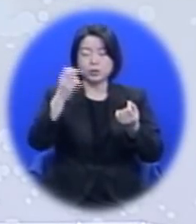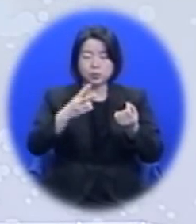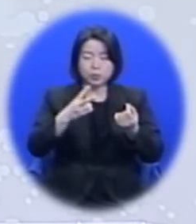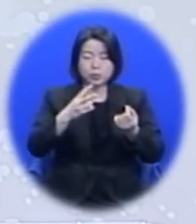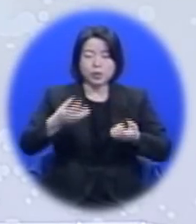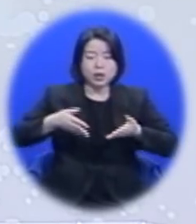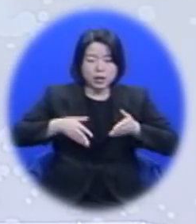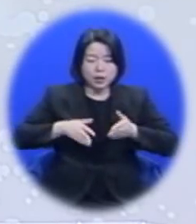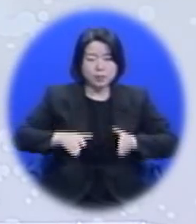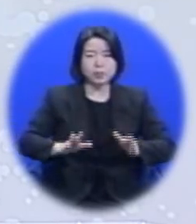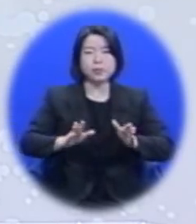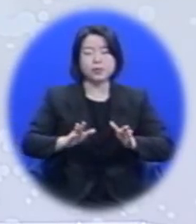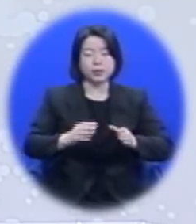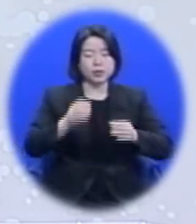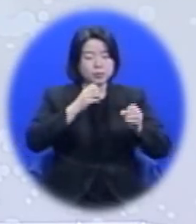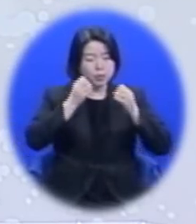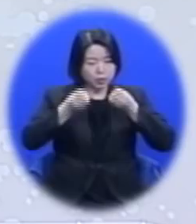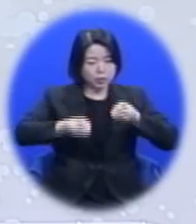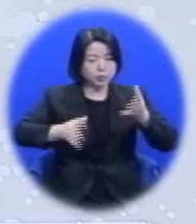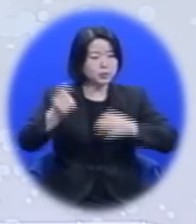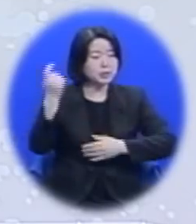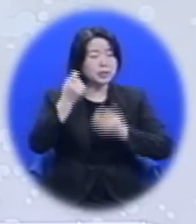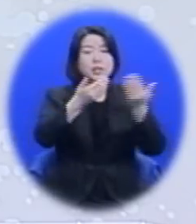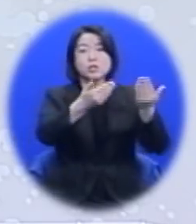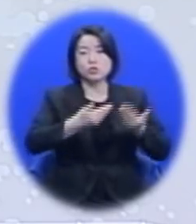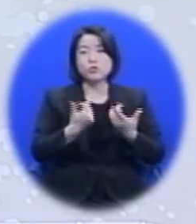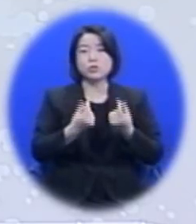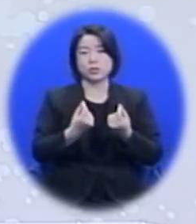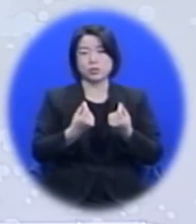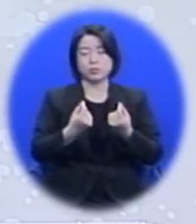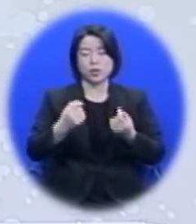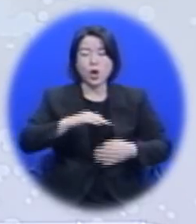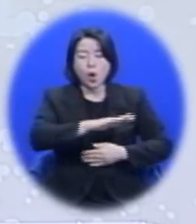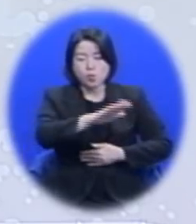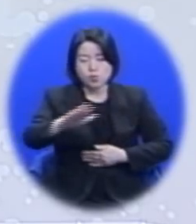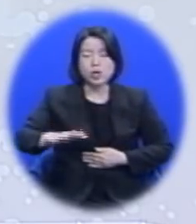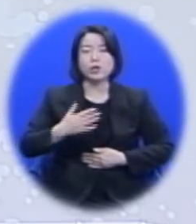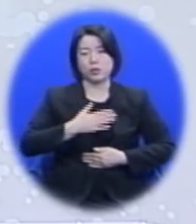것처럼, 저에게도 여러분에게도 주님은 그렇게 하고 계세요.